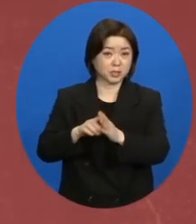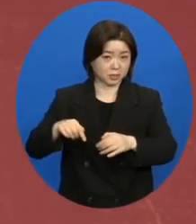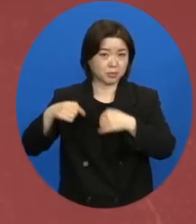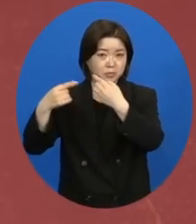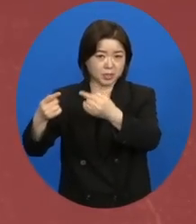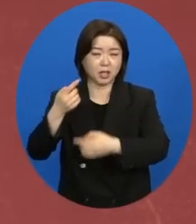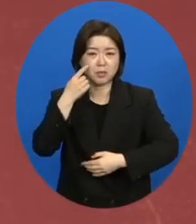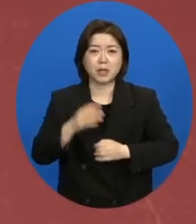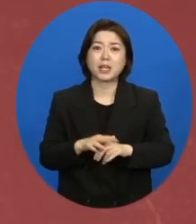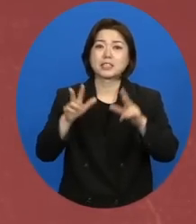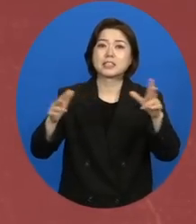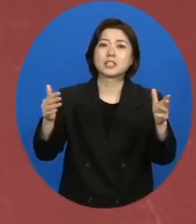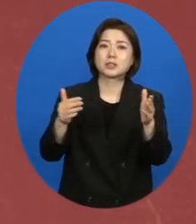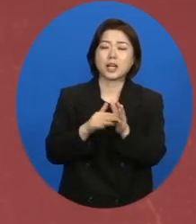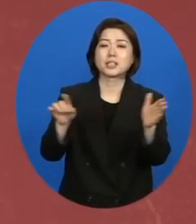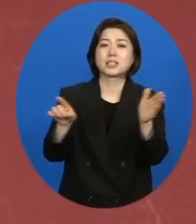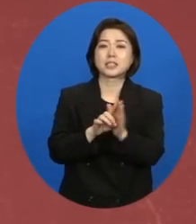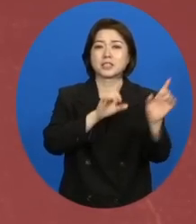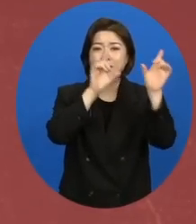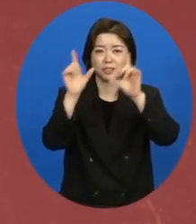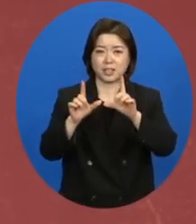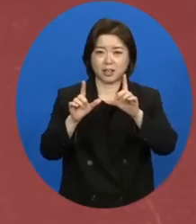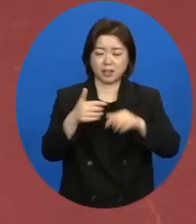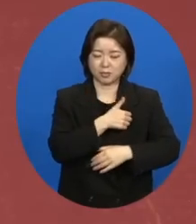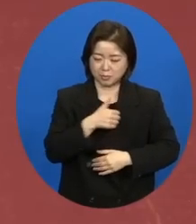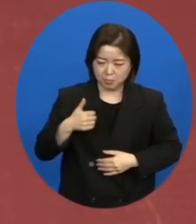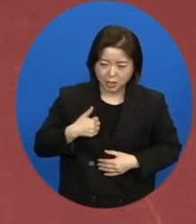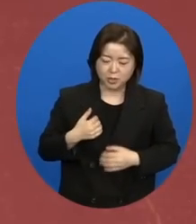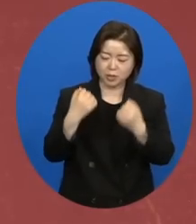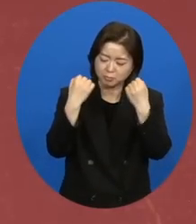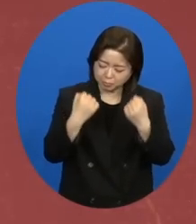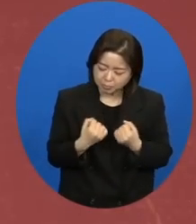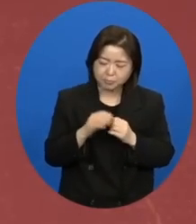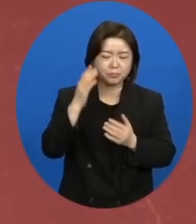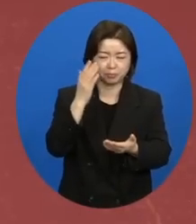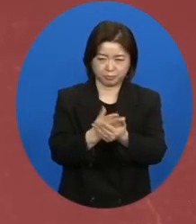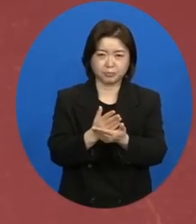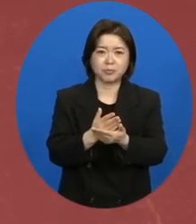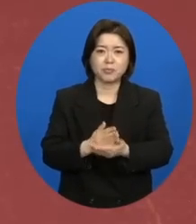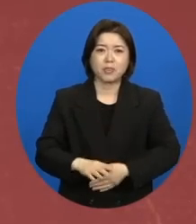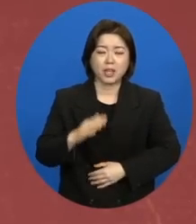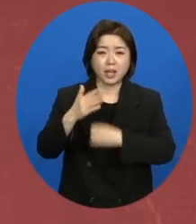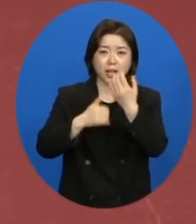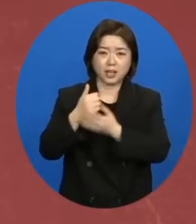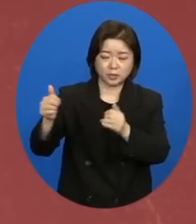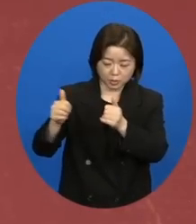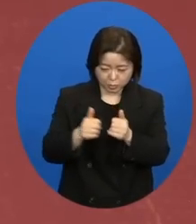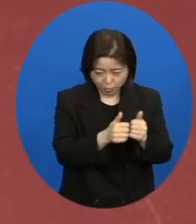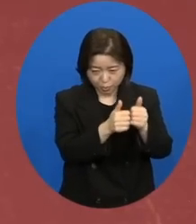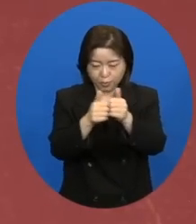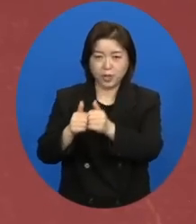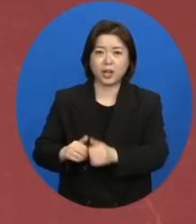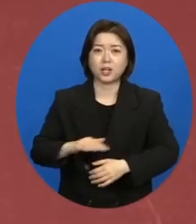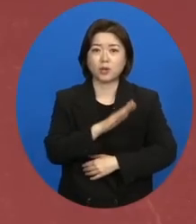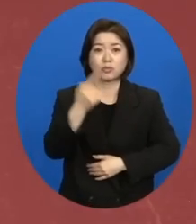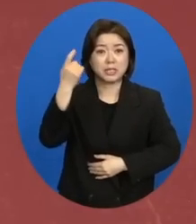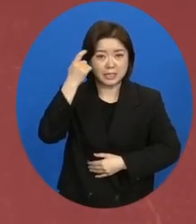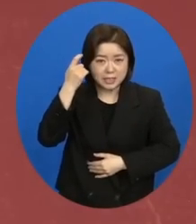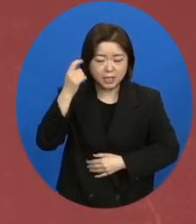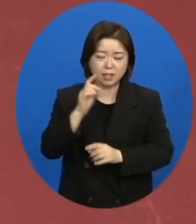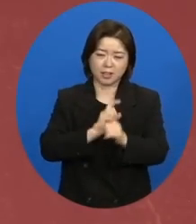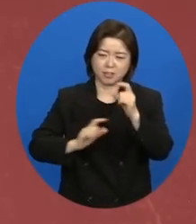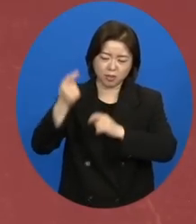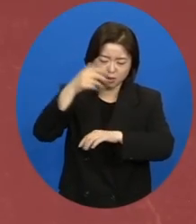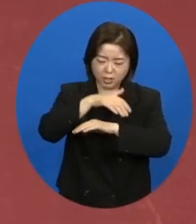하나님, 지금까지 신앙생활에 우리가 만족하거나 안주하지 않게 해주시고 하나님과 동행함으로 우리의 생각과 계획보다